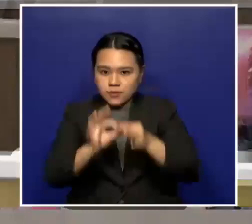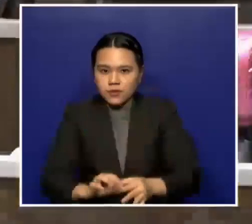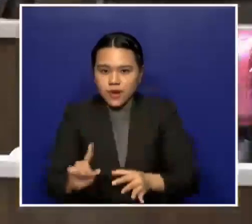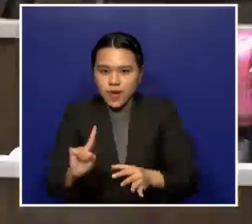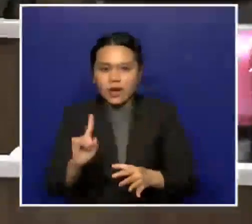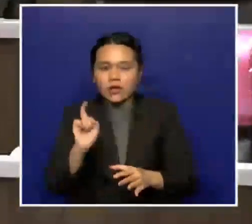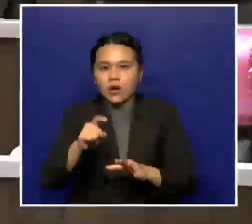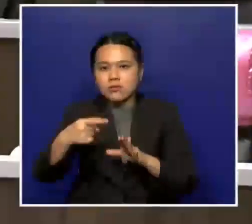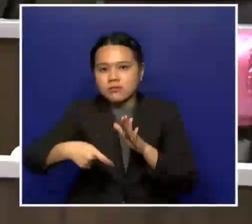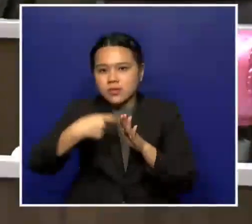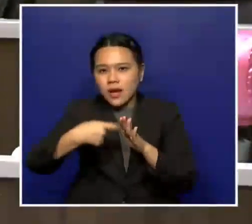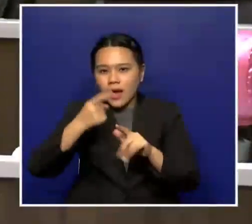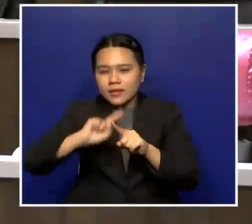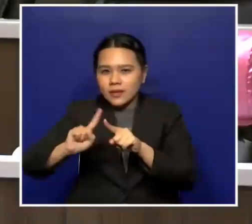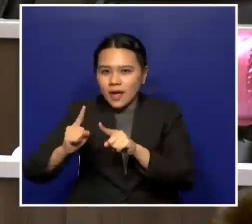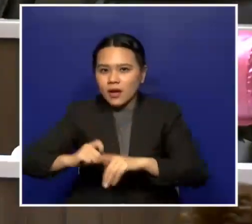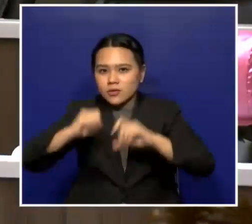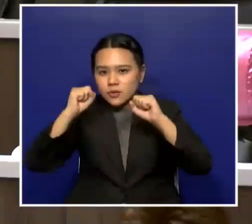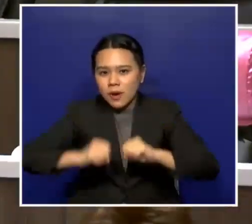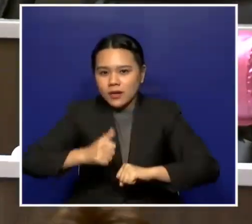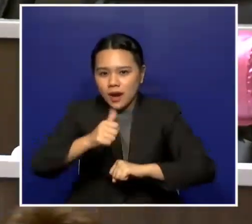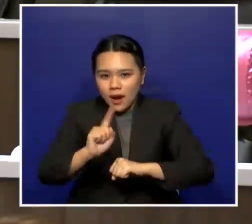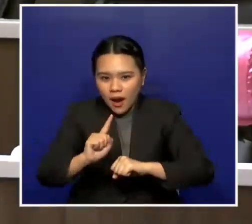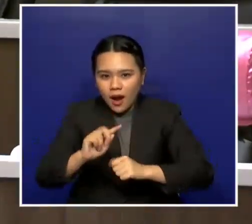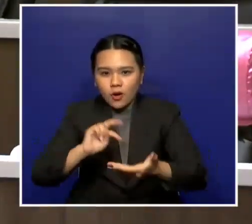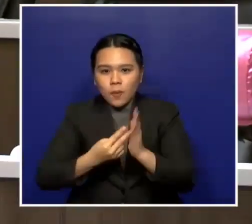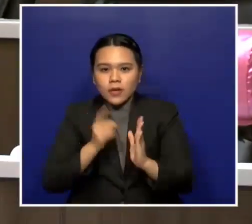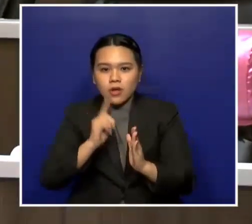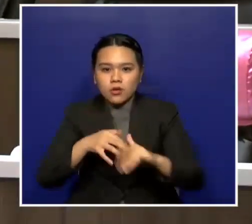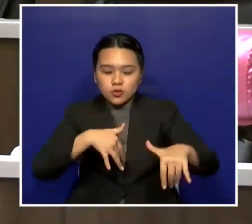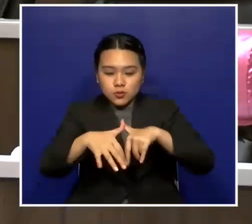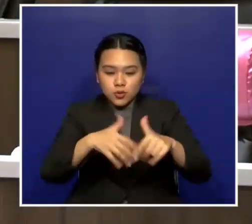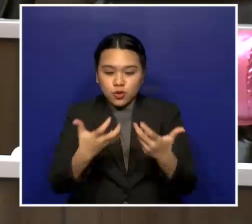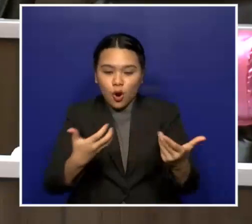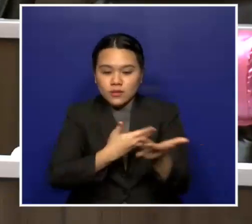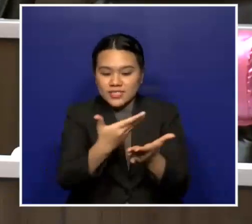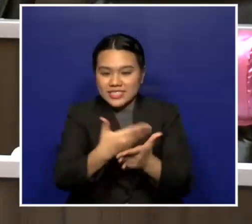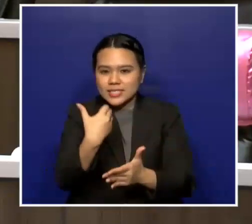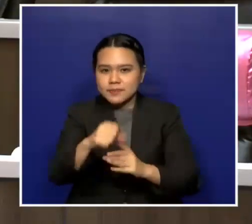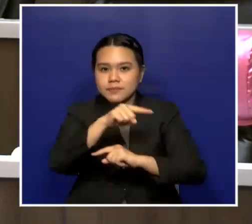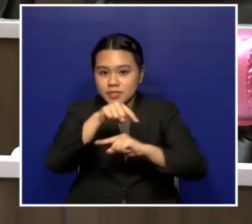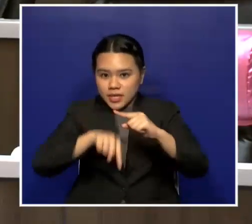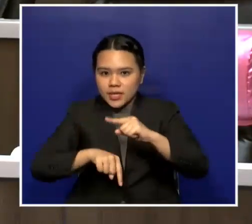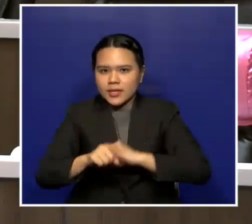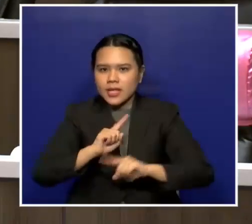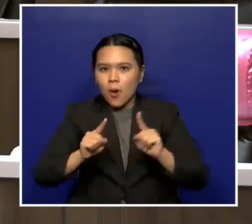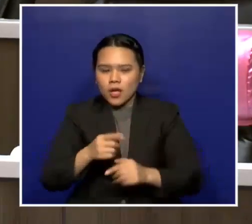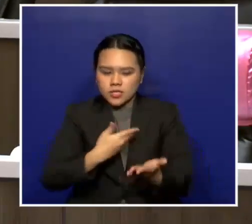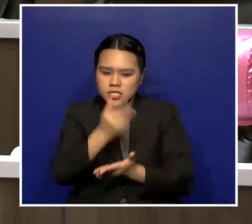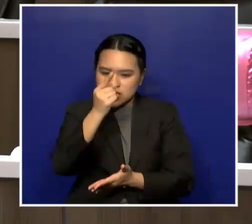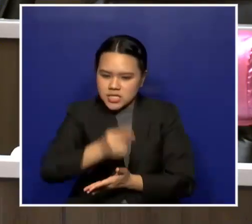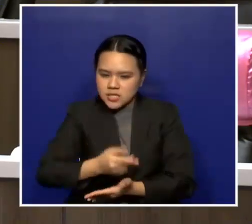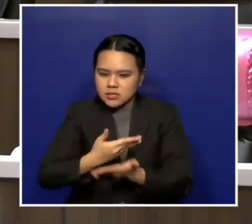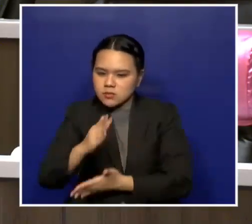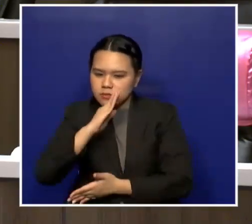ขอะไรเห็นไหมครับที่ผมบอกว่าภายใต้เงื่อนไขต้องซื้อของในชุมชน 10% ซื้อไม่ซื้อไม่มีใครไปตรวจหรอกเห็นไหมครับแต่ว่าปล่อย